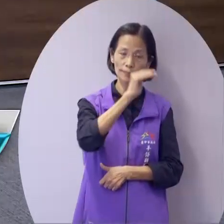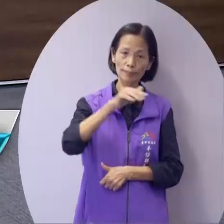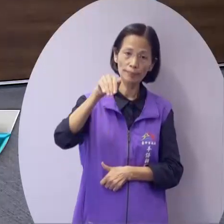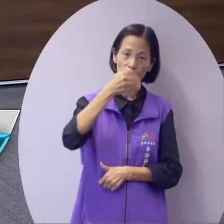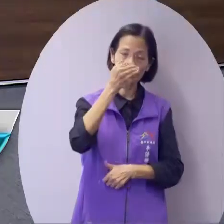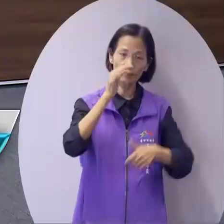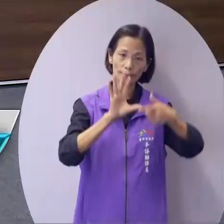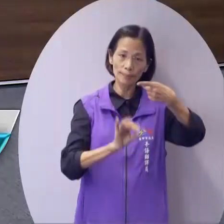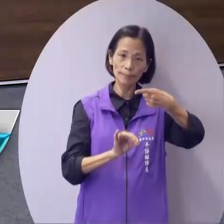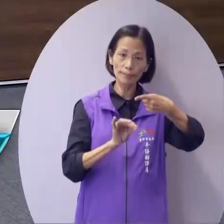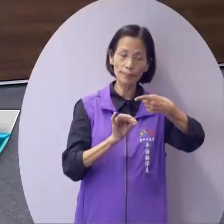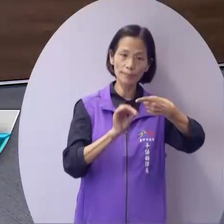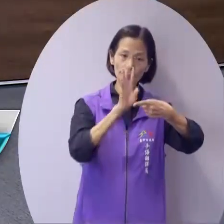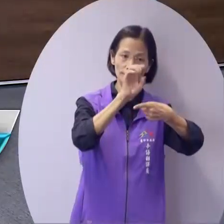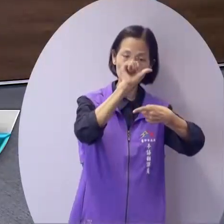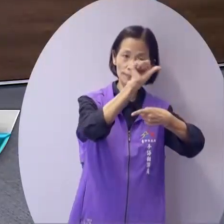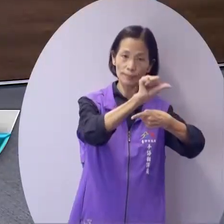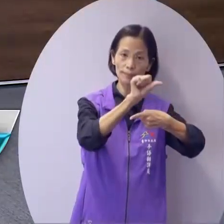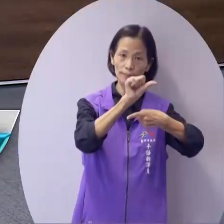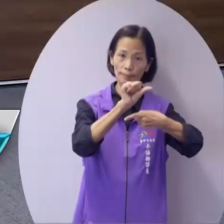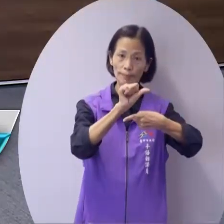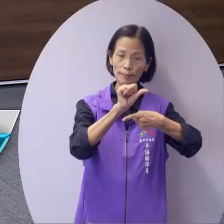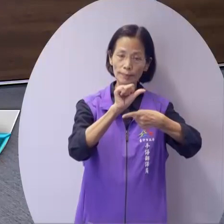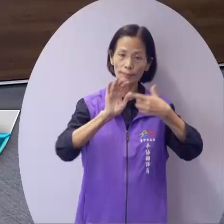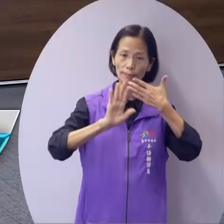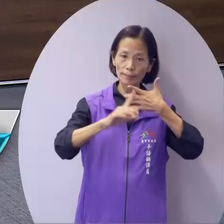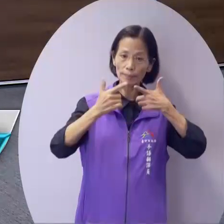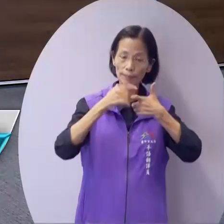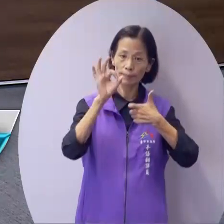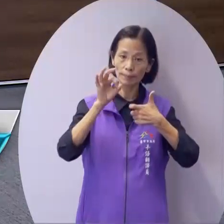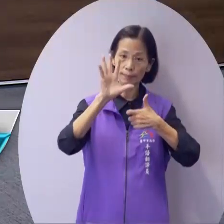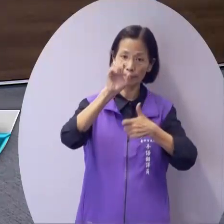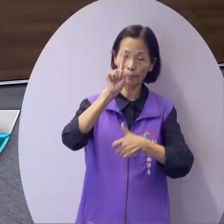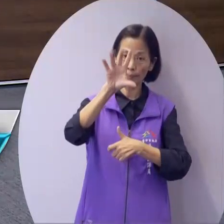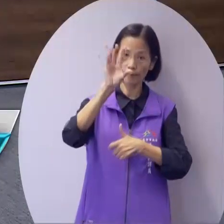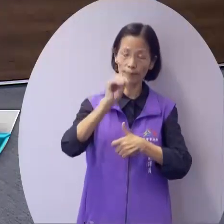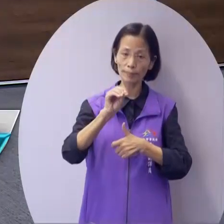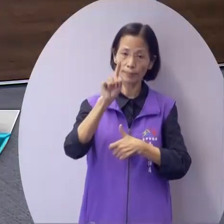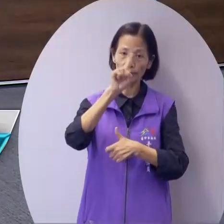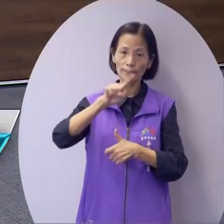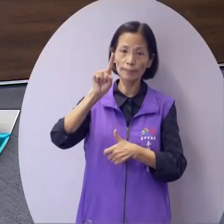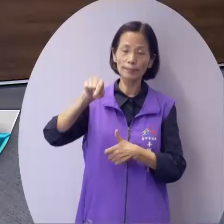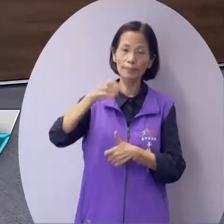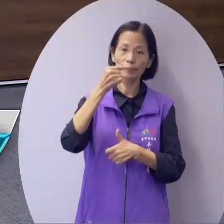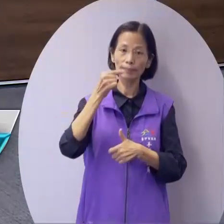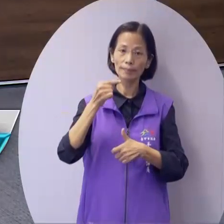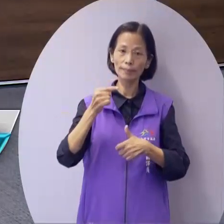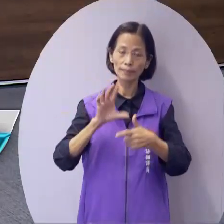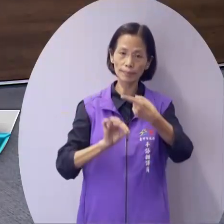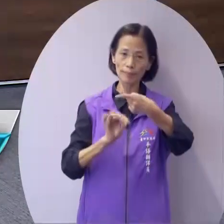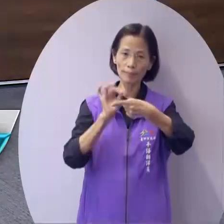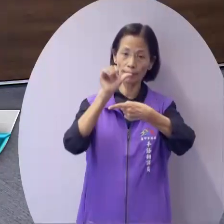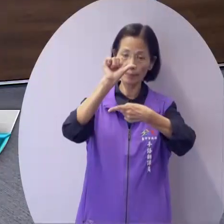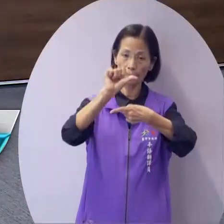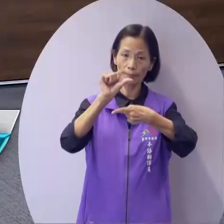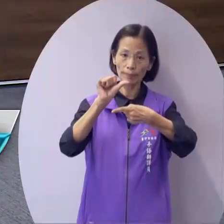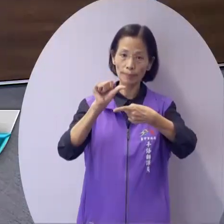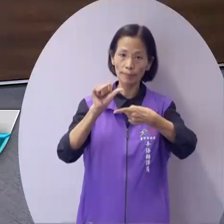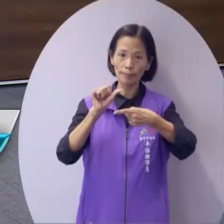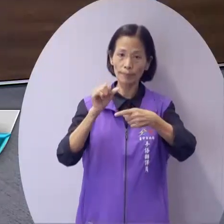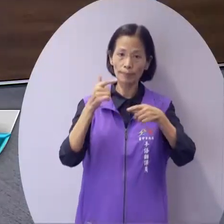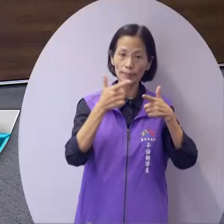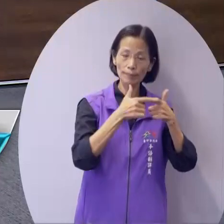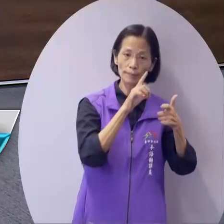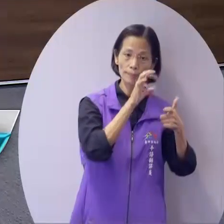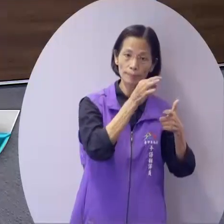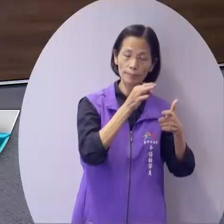819万9900元，比例45%；及其他配合款91万1100元，比例5%。本府配